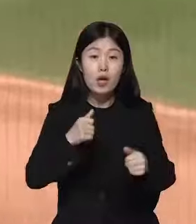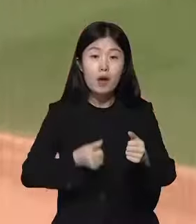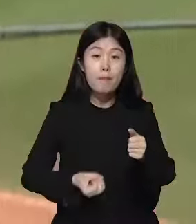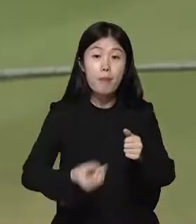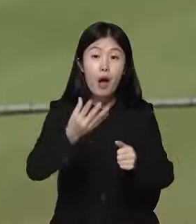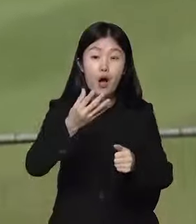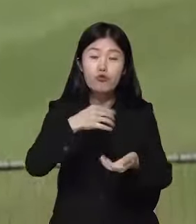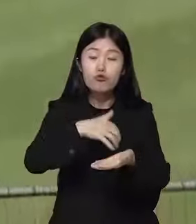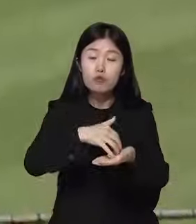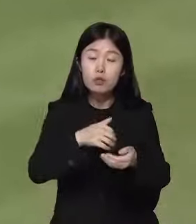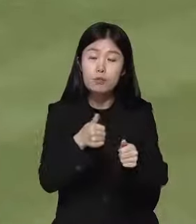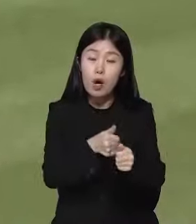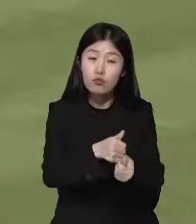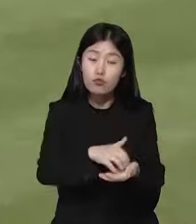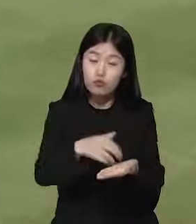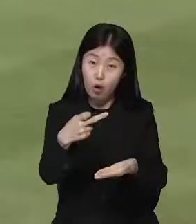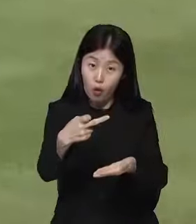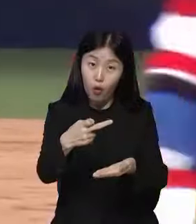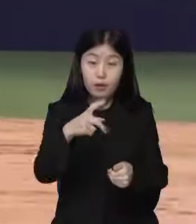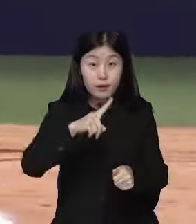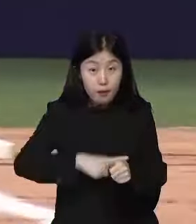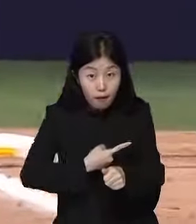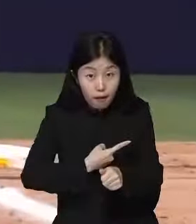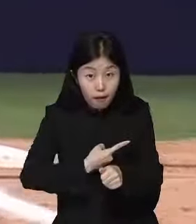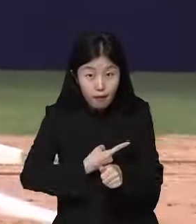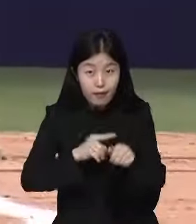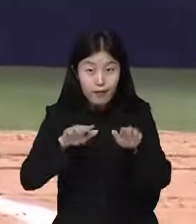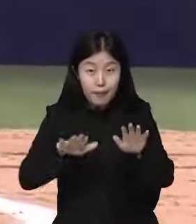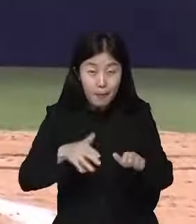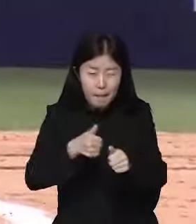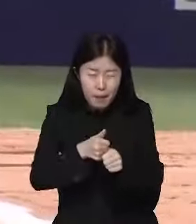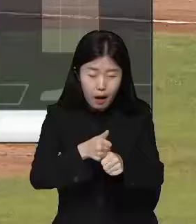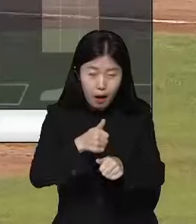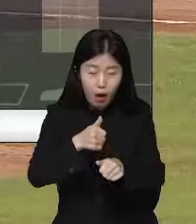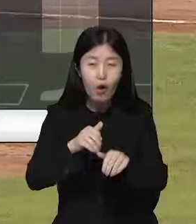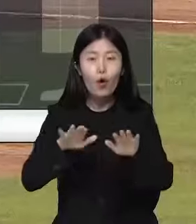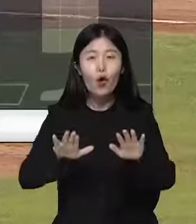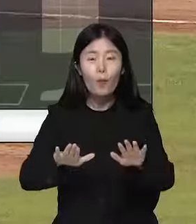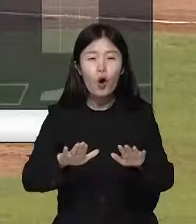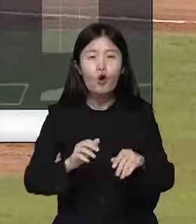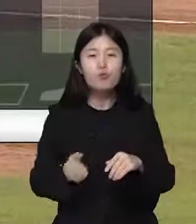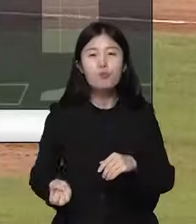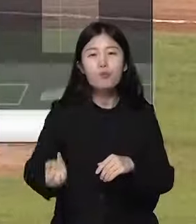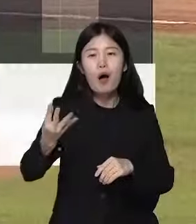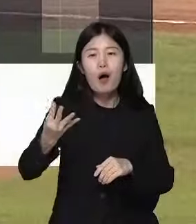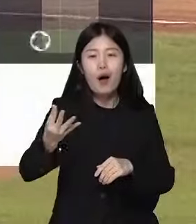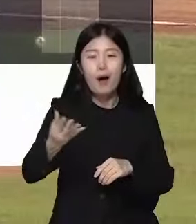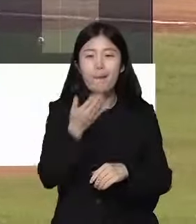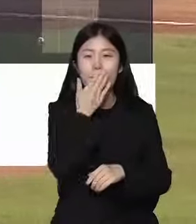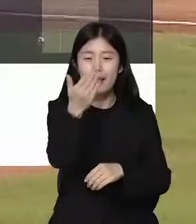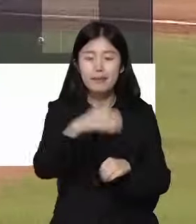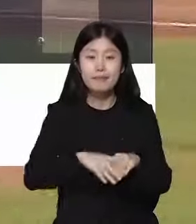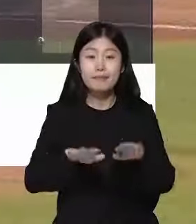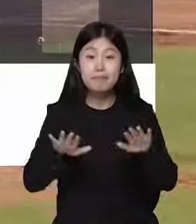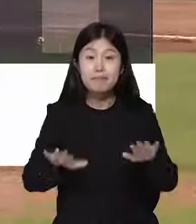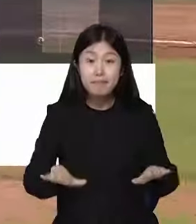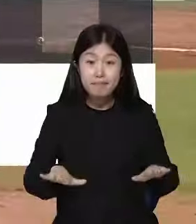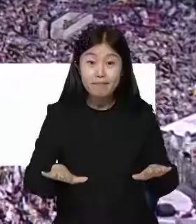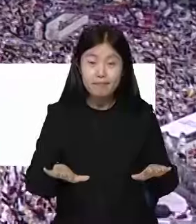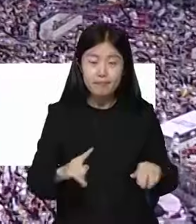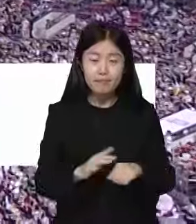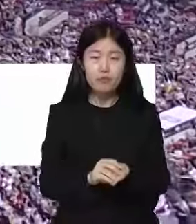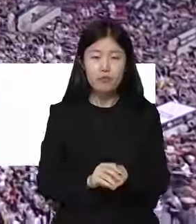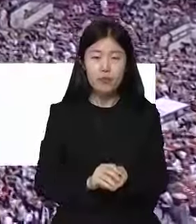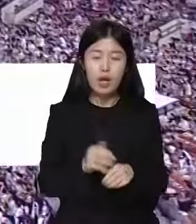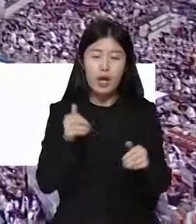이어간다면 7년 만에 정규 시즌 우승에 바짝 다가서게 됩니다. 특히 이번 주 6연전은 모두 안방에서